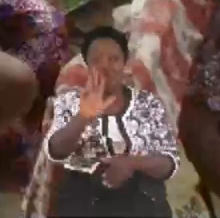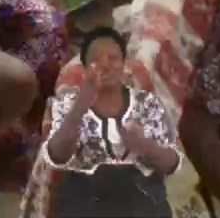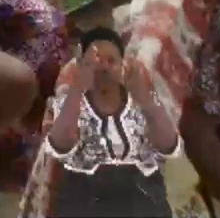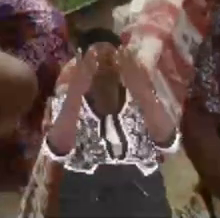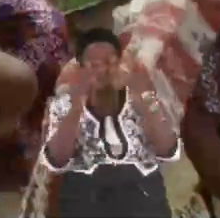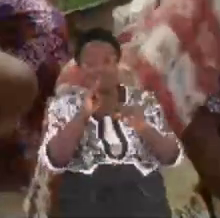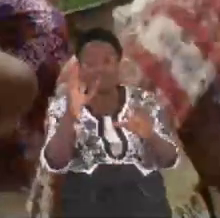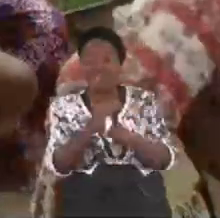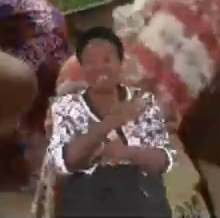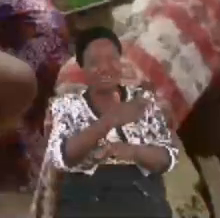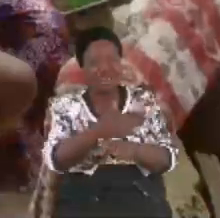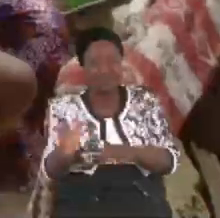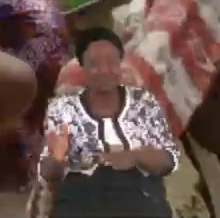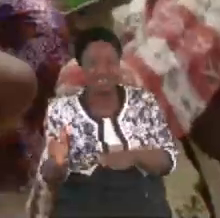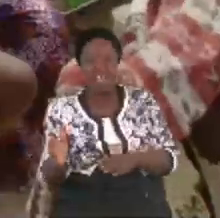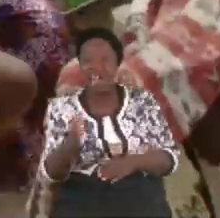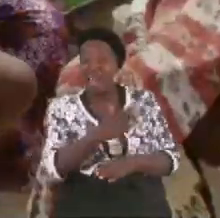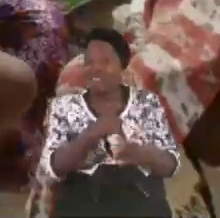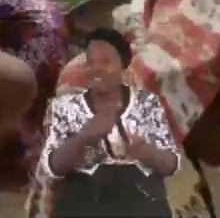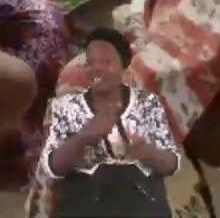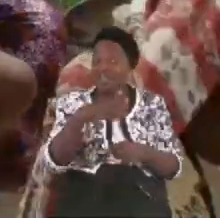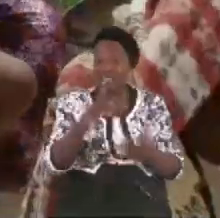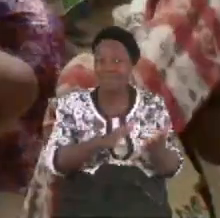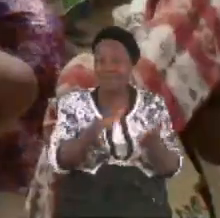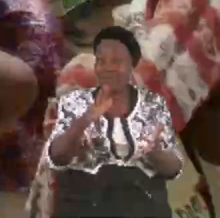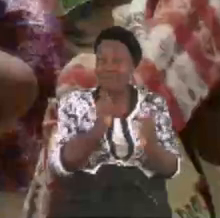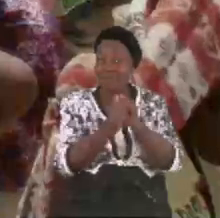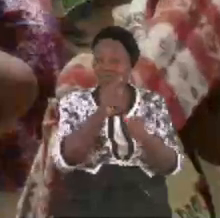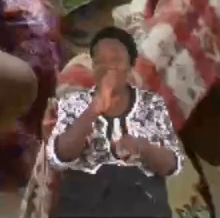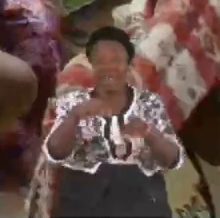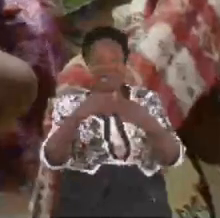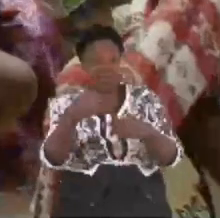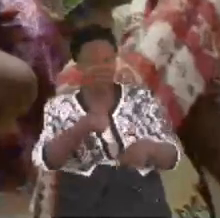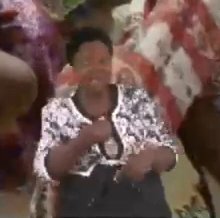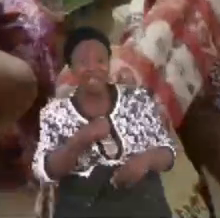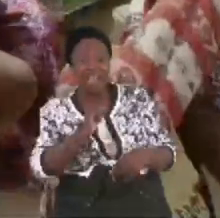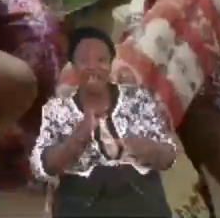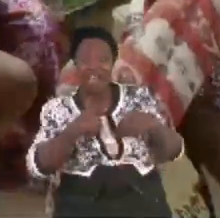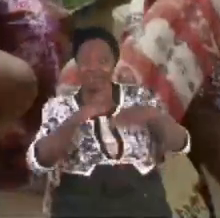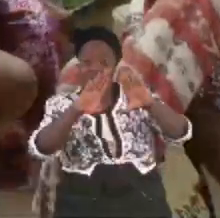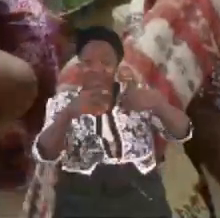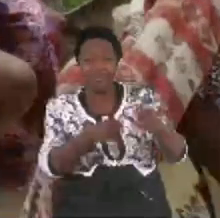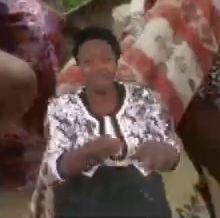sont ôtés. Et il dit, la gloire que tu m'as donnée, je leur ai donné la